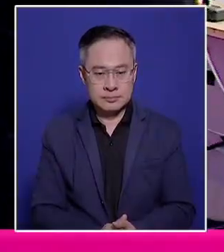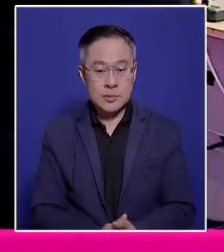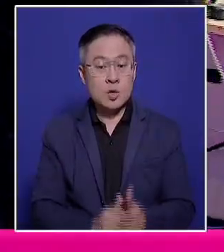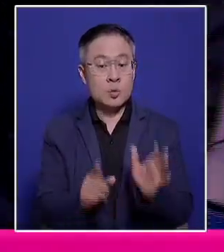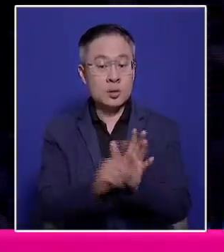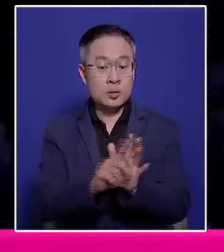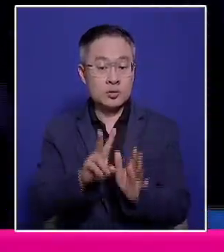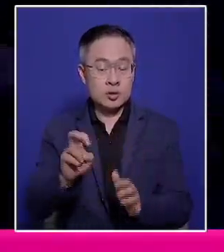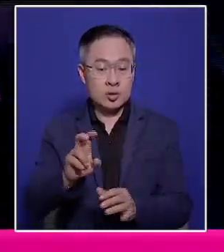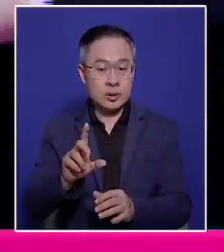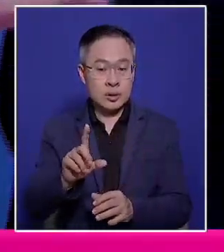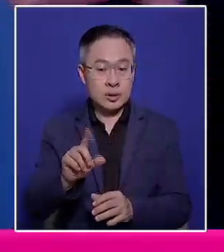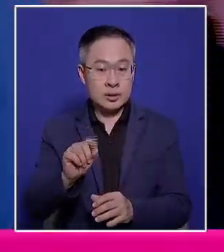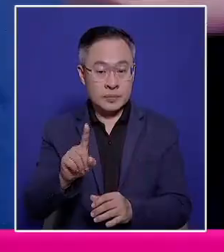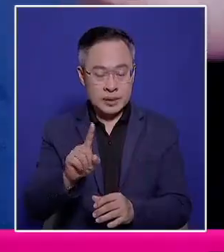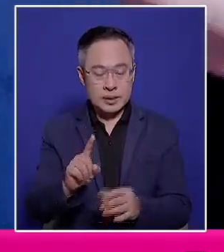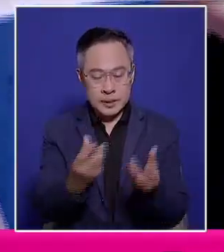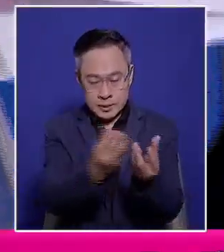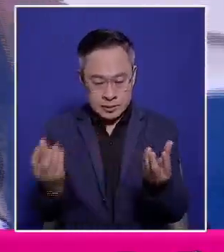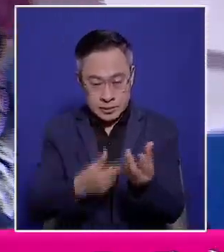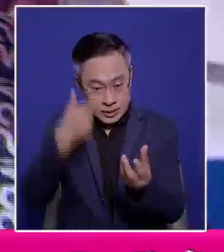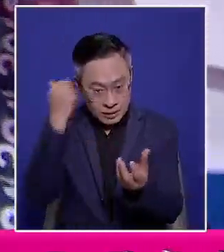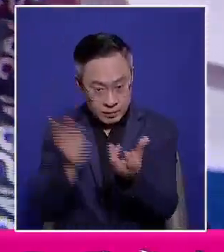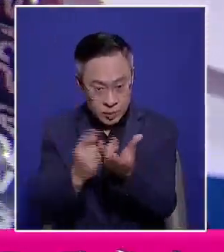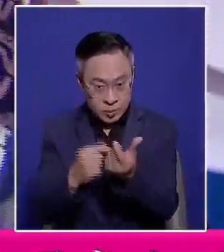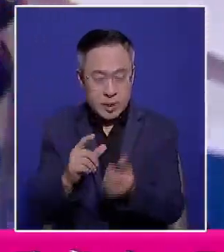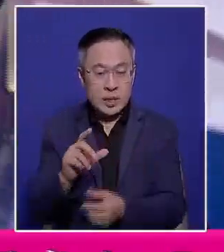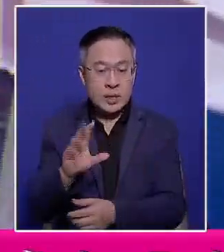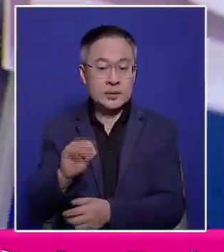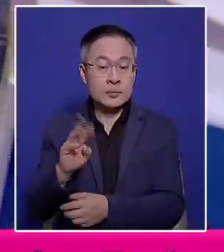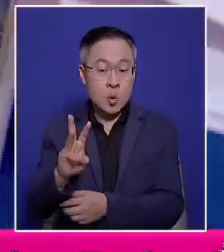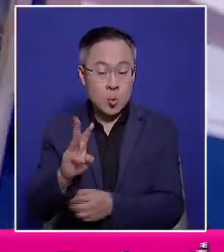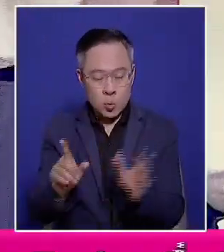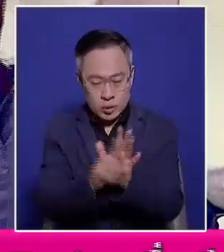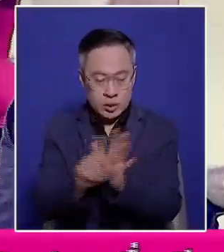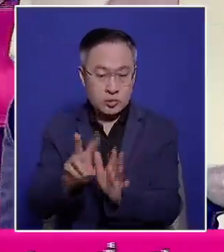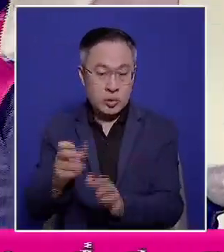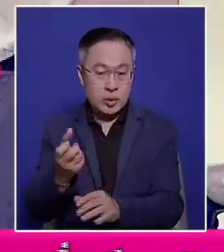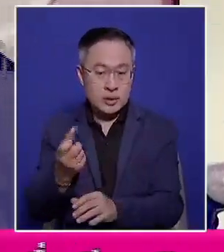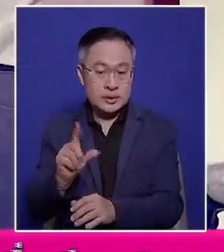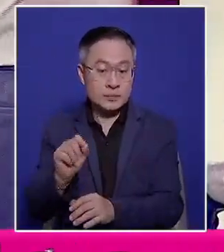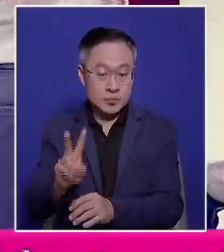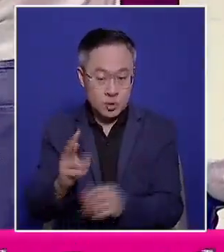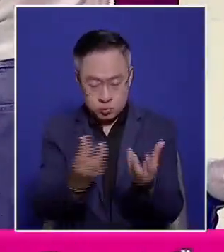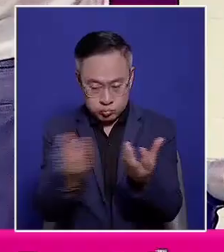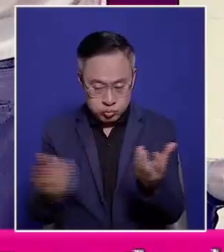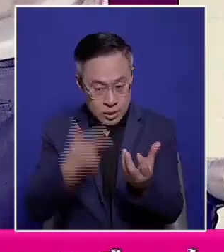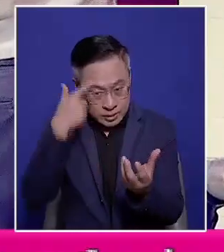งวดที่221จำนวน46ลูกงวดที่222จำนวน60ลูก